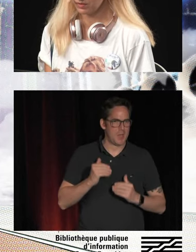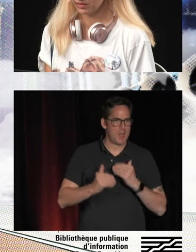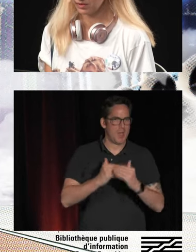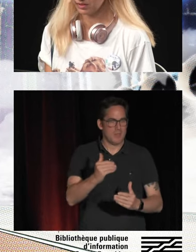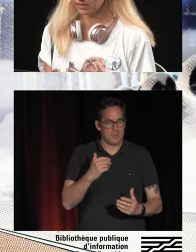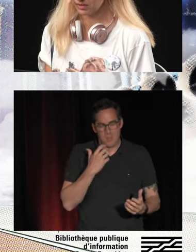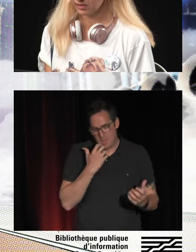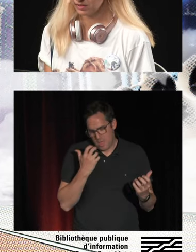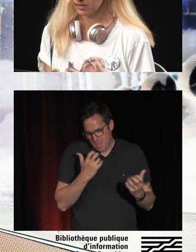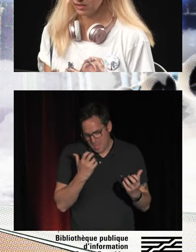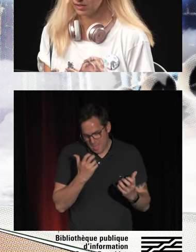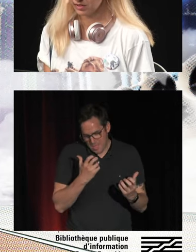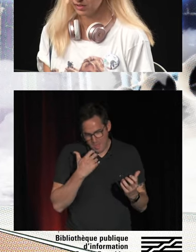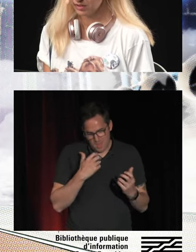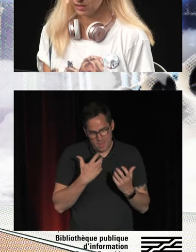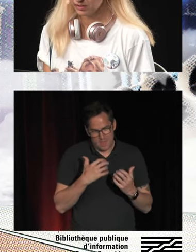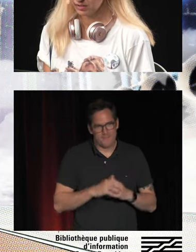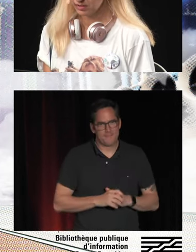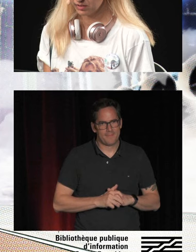J'ai tellement envie